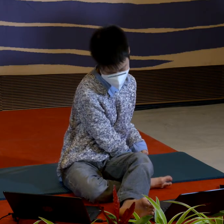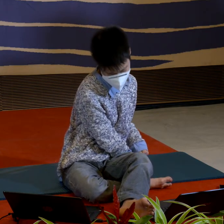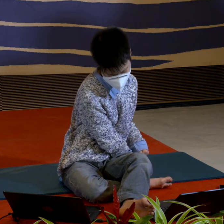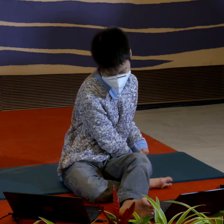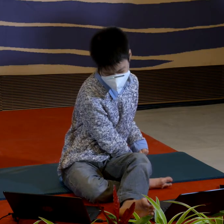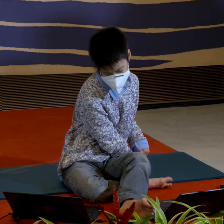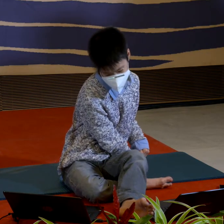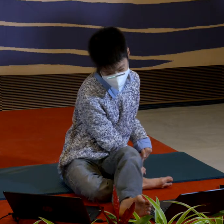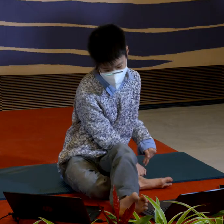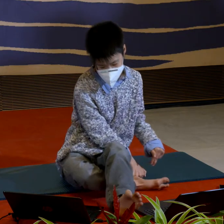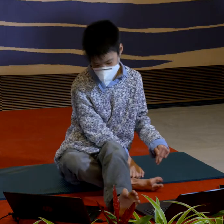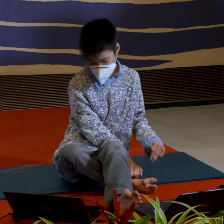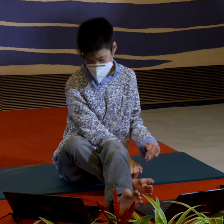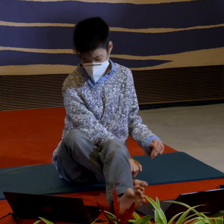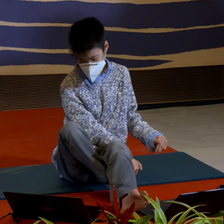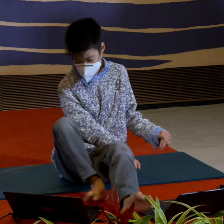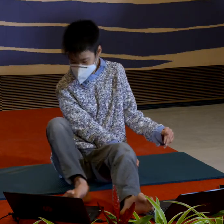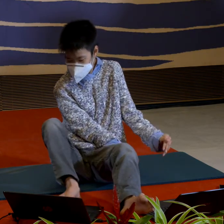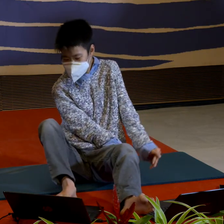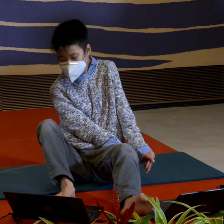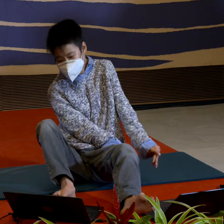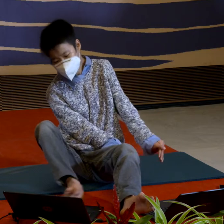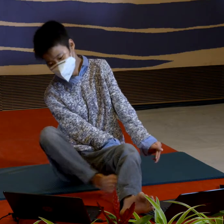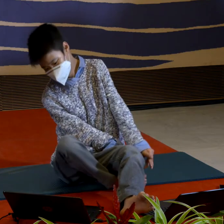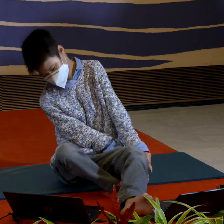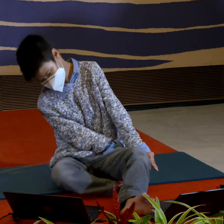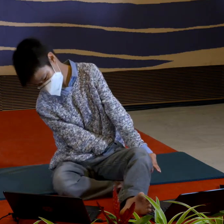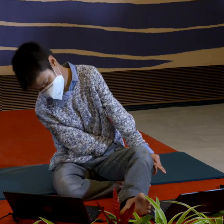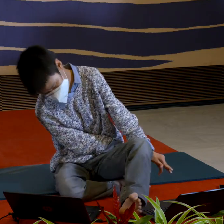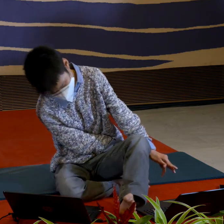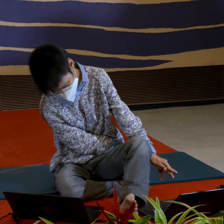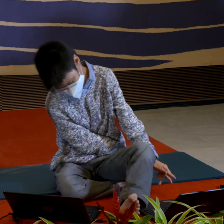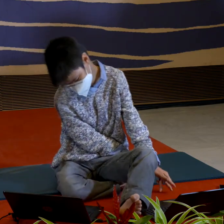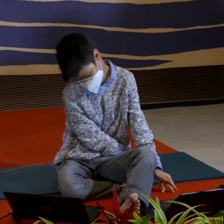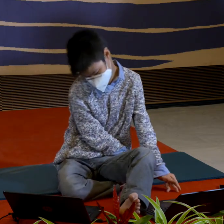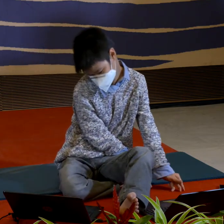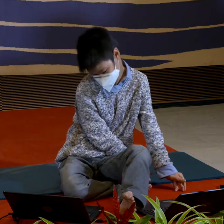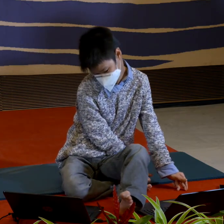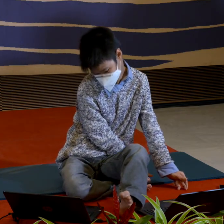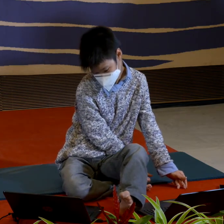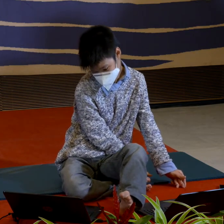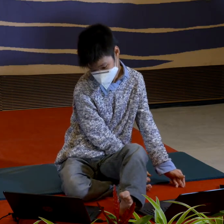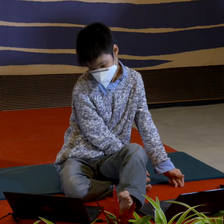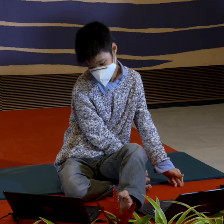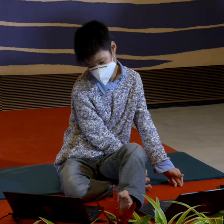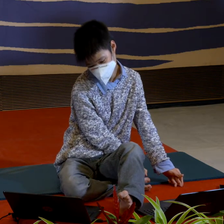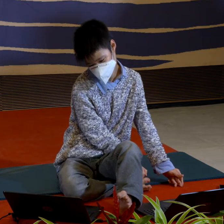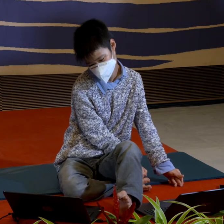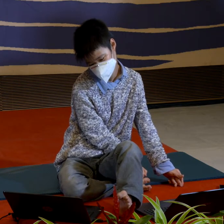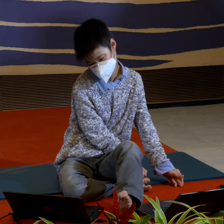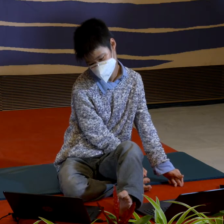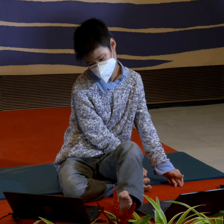Cunningham. Grâce à ces artistes handicapés, j'ai façonné, dans le rocher de mon incrédulité, la statue de